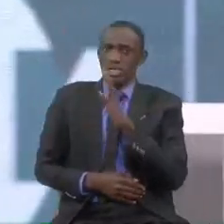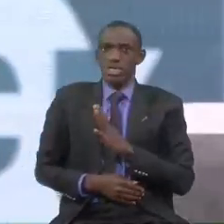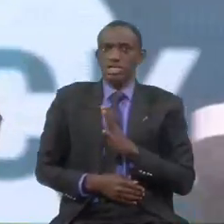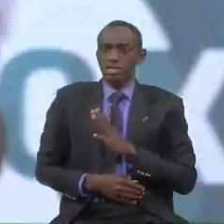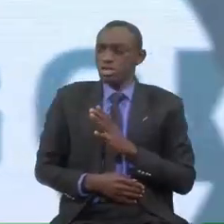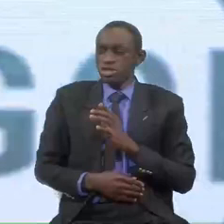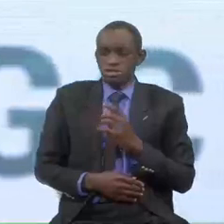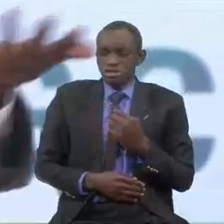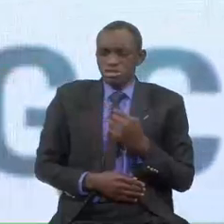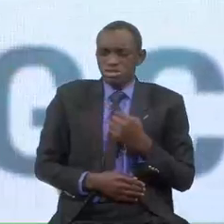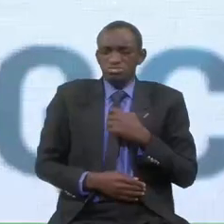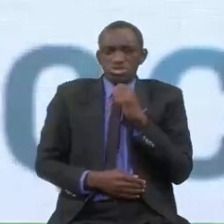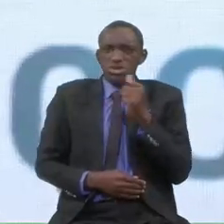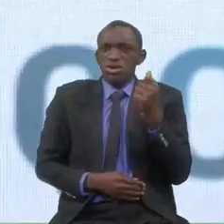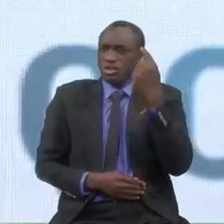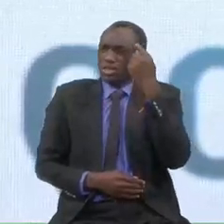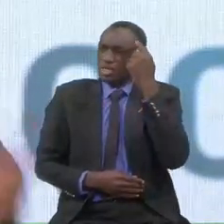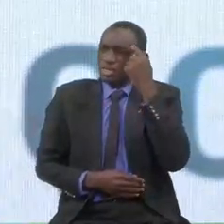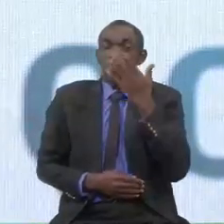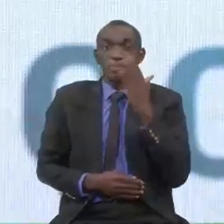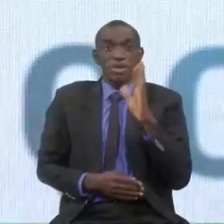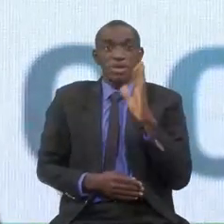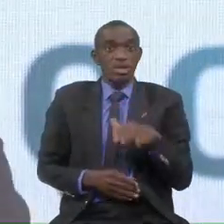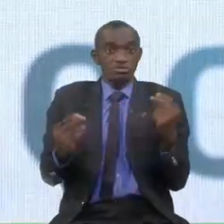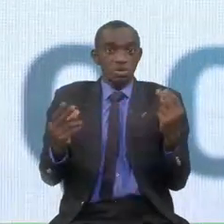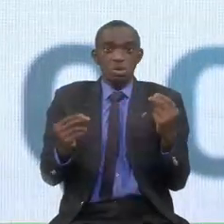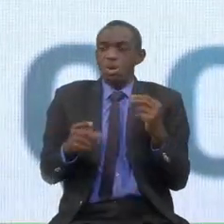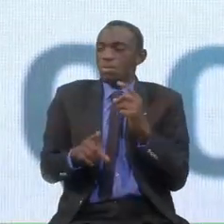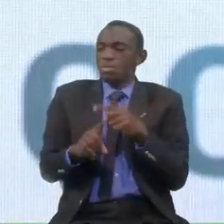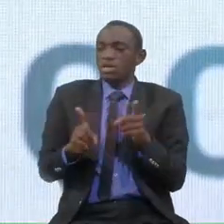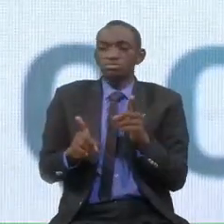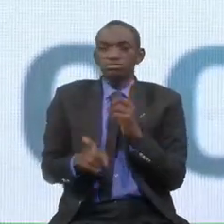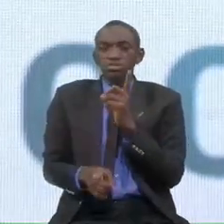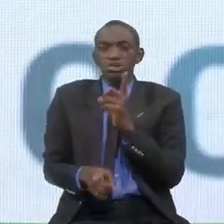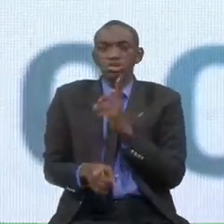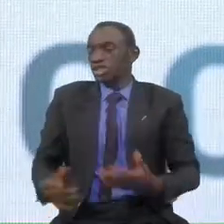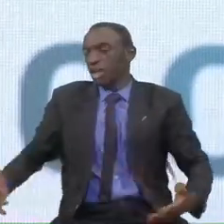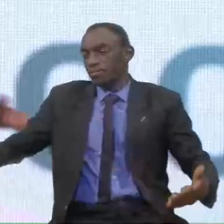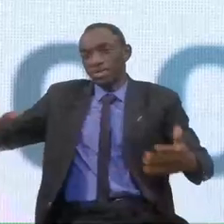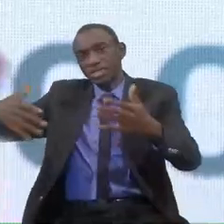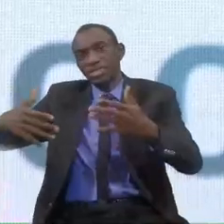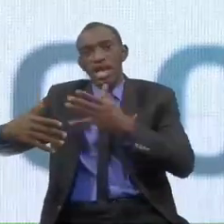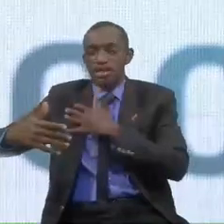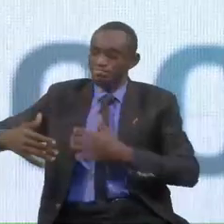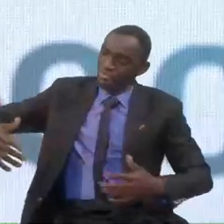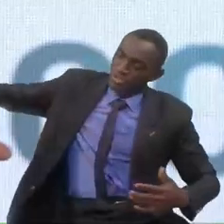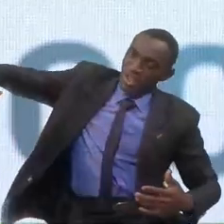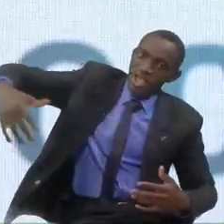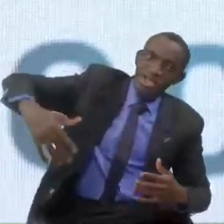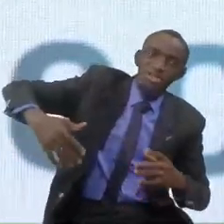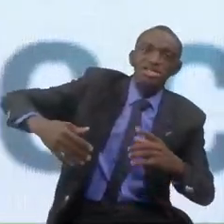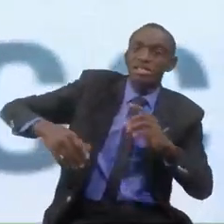jeune dame, il n'y a pas de choses mauvaises dans le cœur. Il voit seulement la femme, la jeune dame, il embrasse la femme et